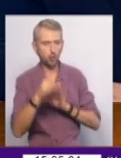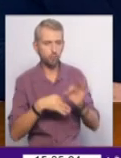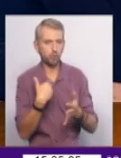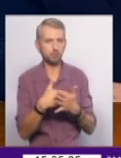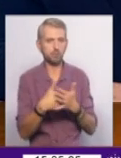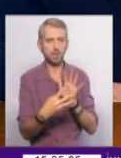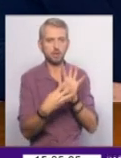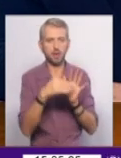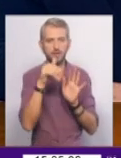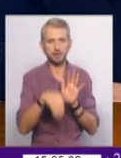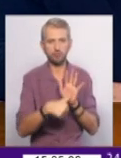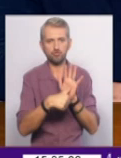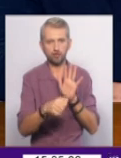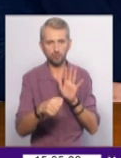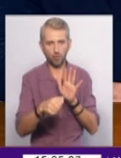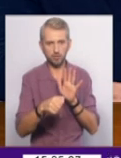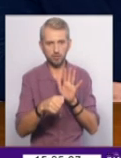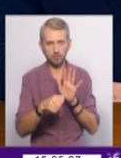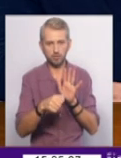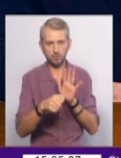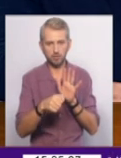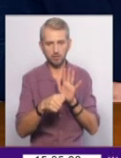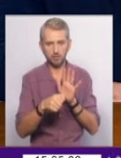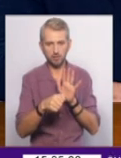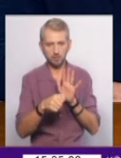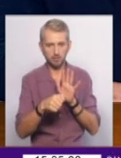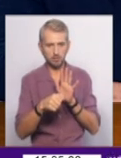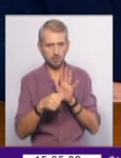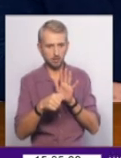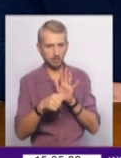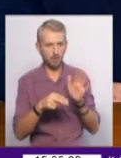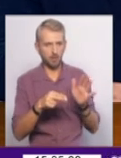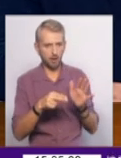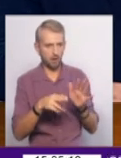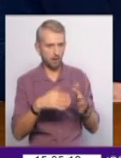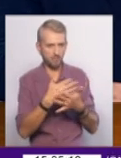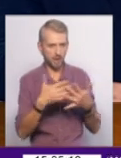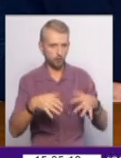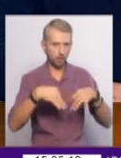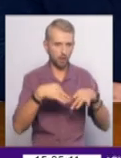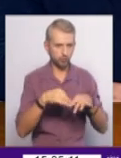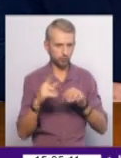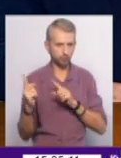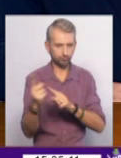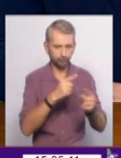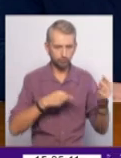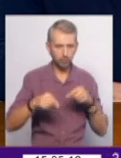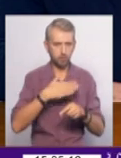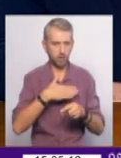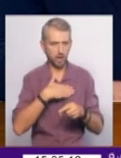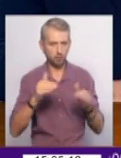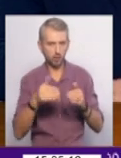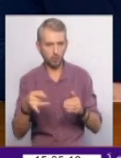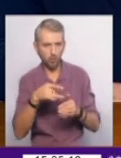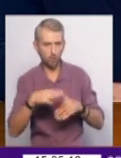приблизно 9600 транспортних єдиниць взагалі по нашому мікрорайону. Був фахівцями зроблений певний